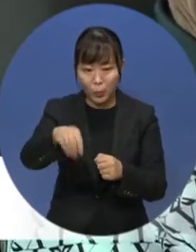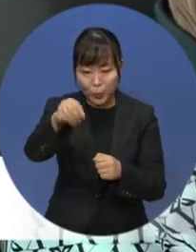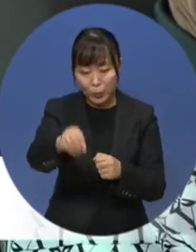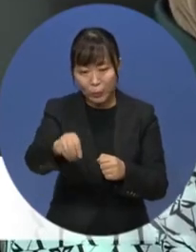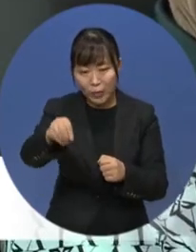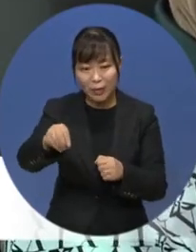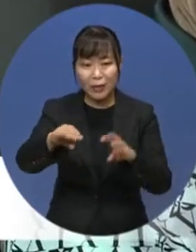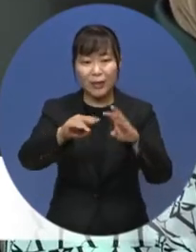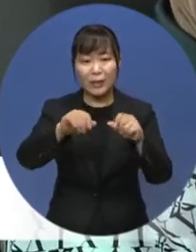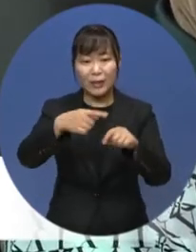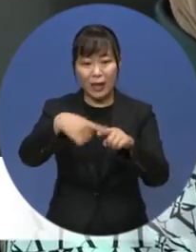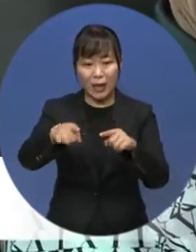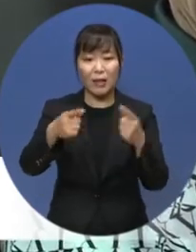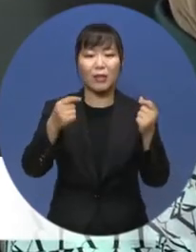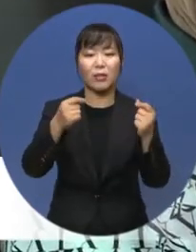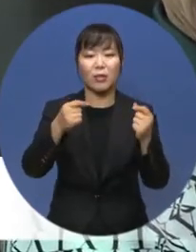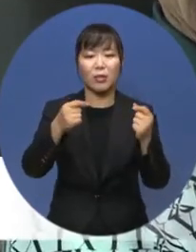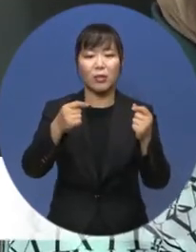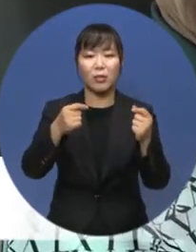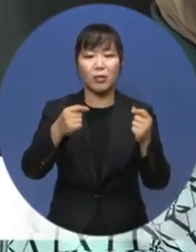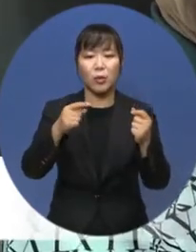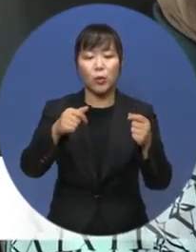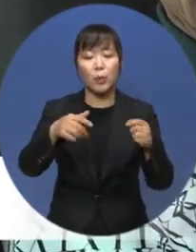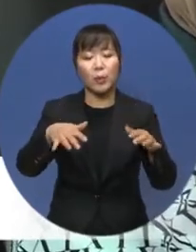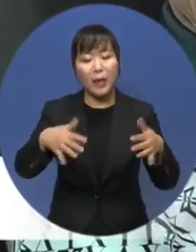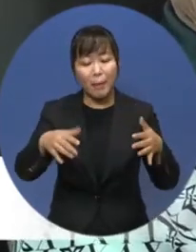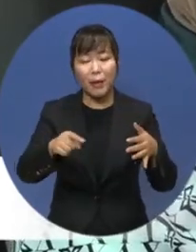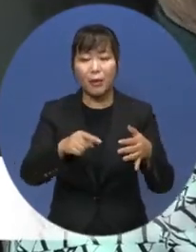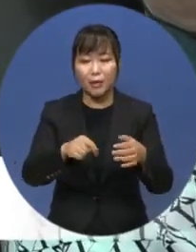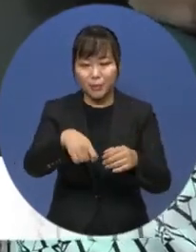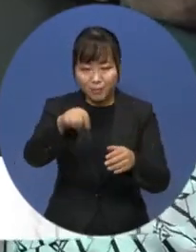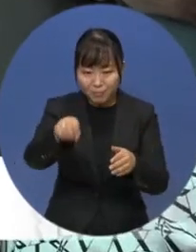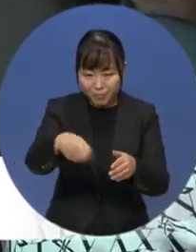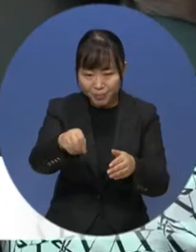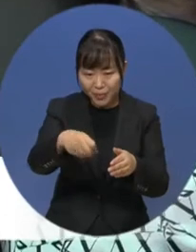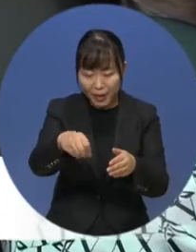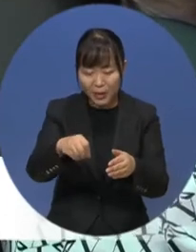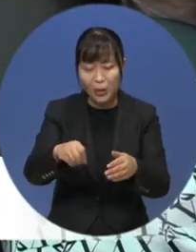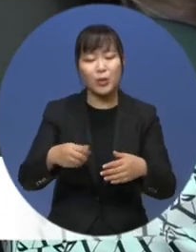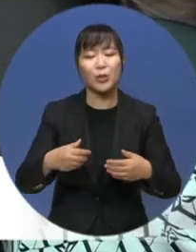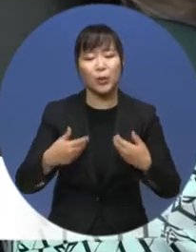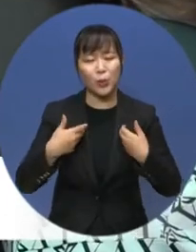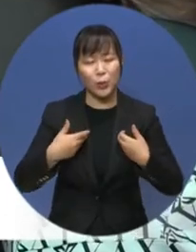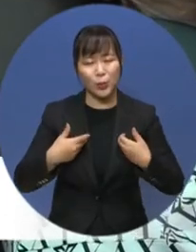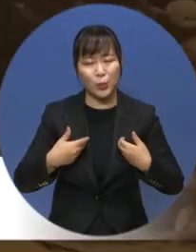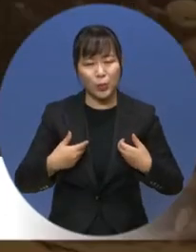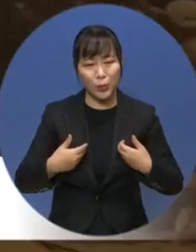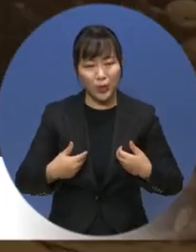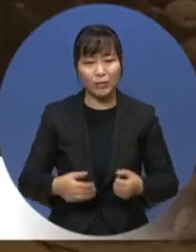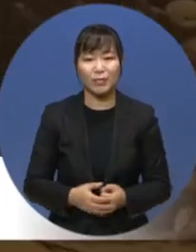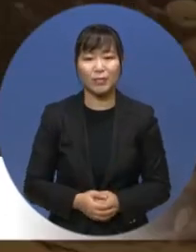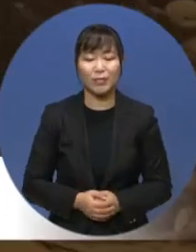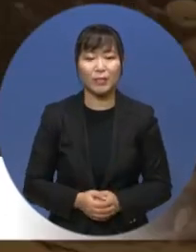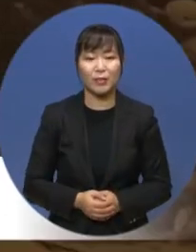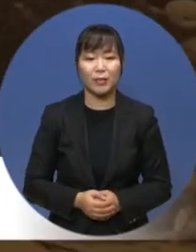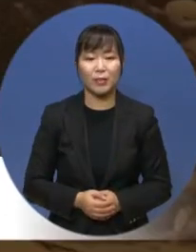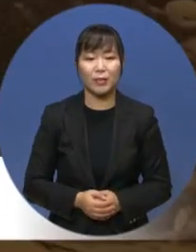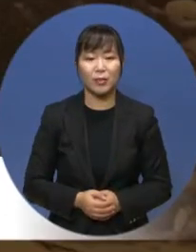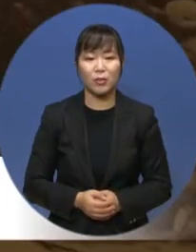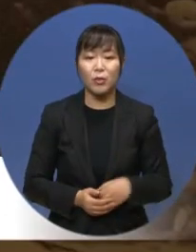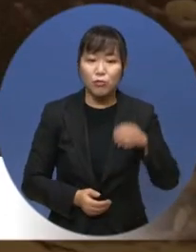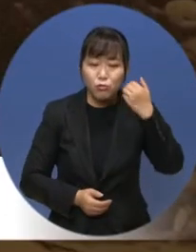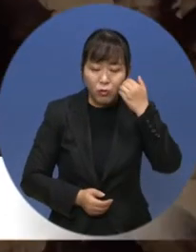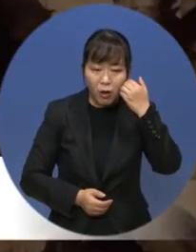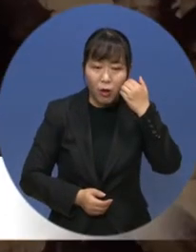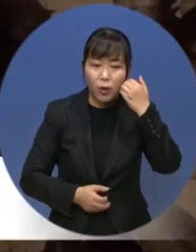하고 흙칼로 하고 좀 이제 연하게 이제 이렇게 발굴을 하게 됐는데 이걸 어떤